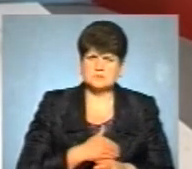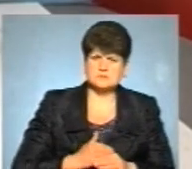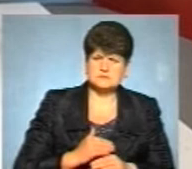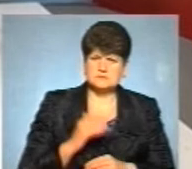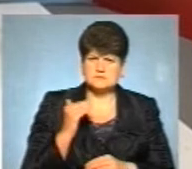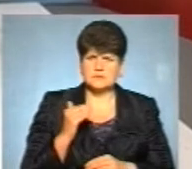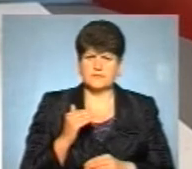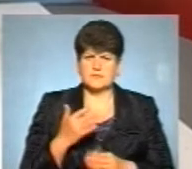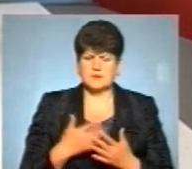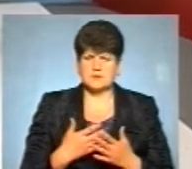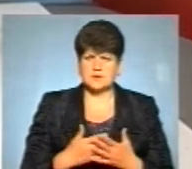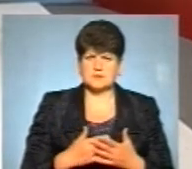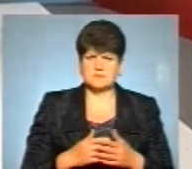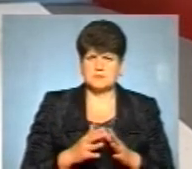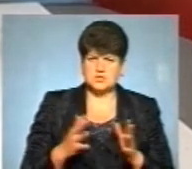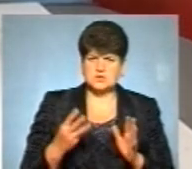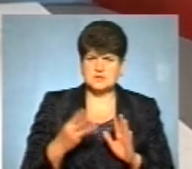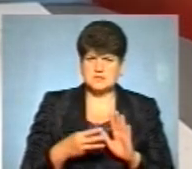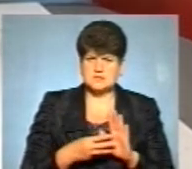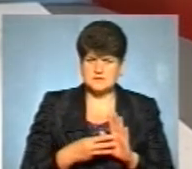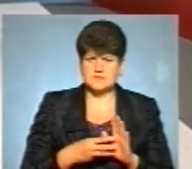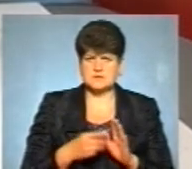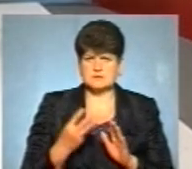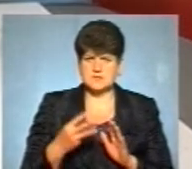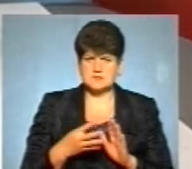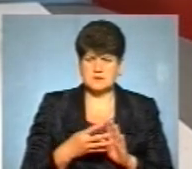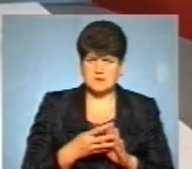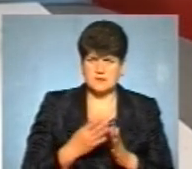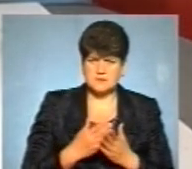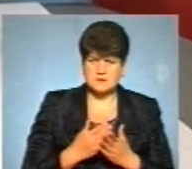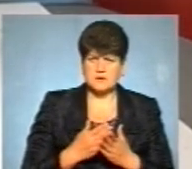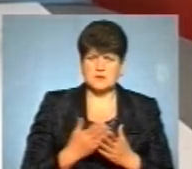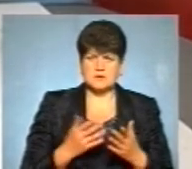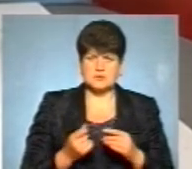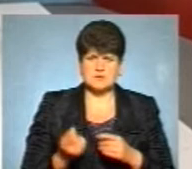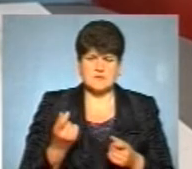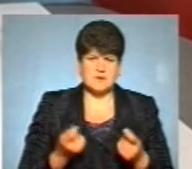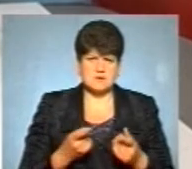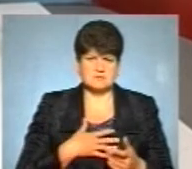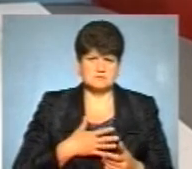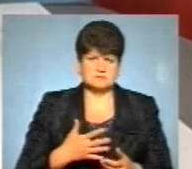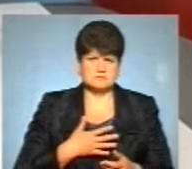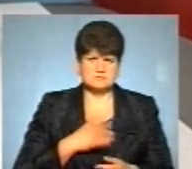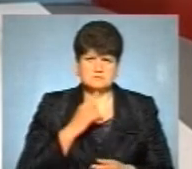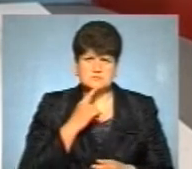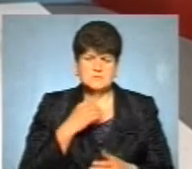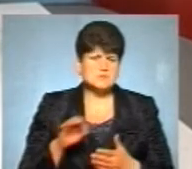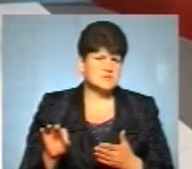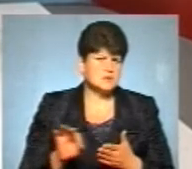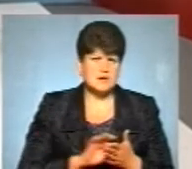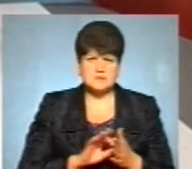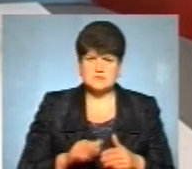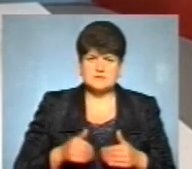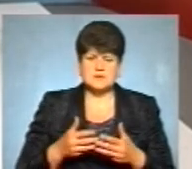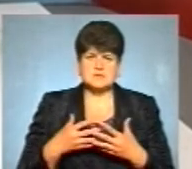до фебрильних цифр, до більше 38-39, потім, якщо з'являється якась задишка, однозначно зразу звертатися